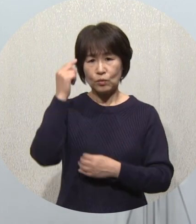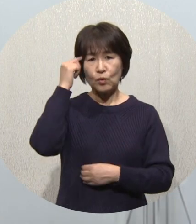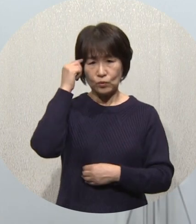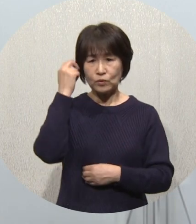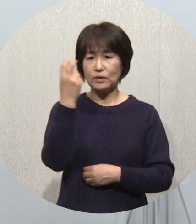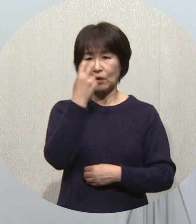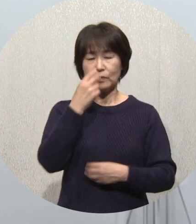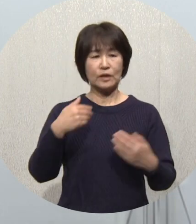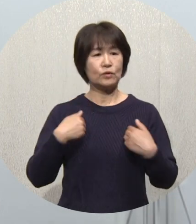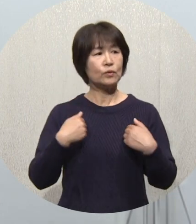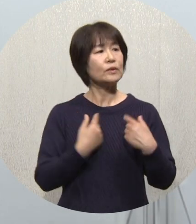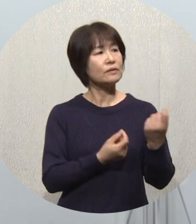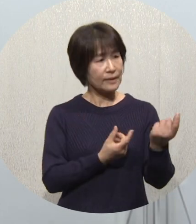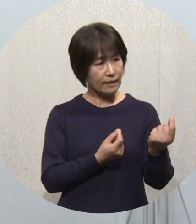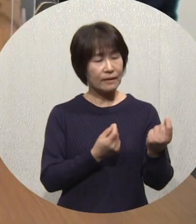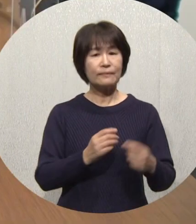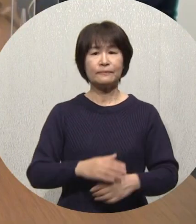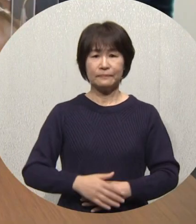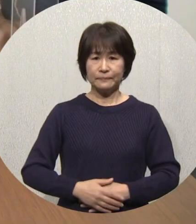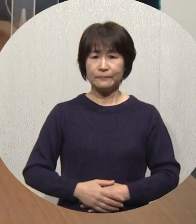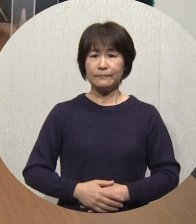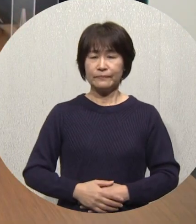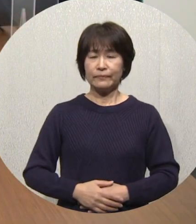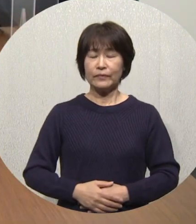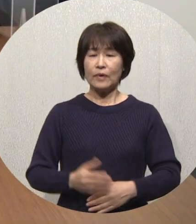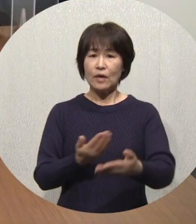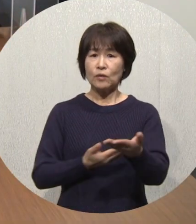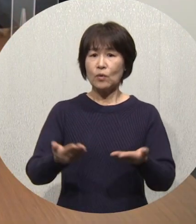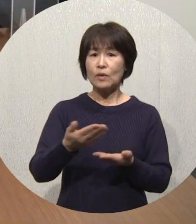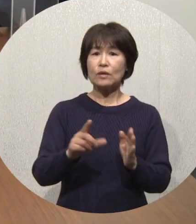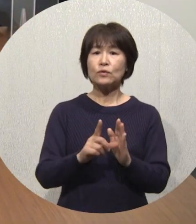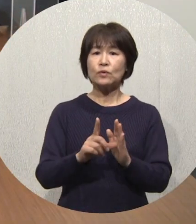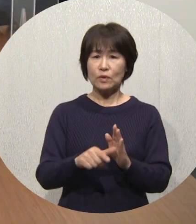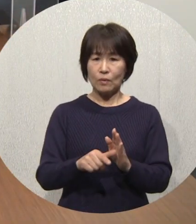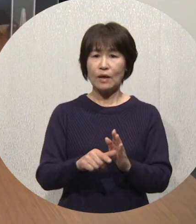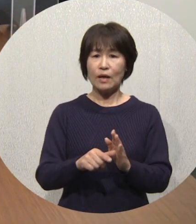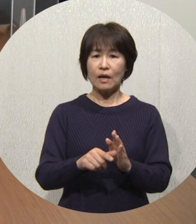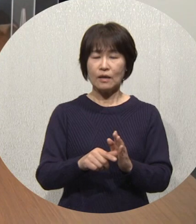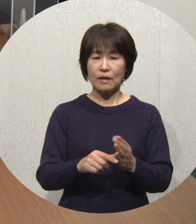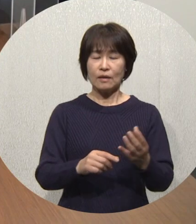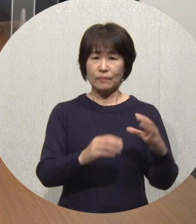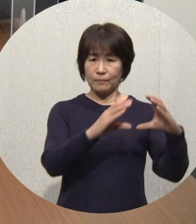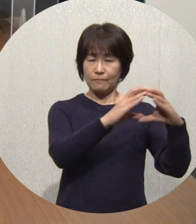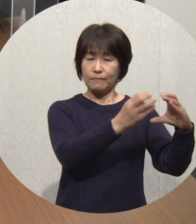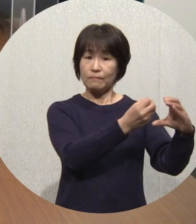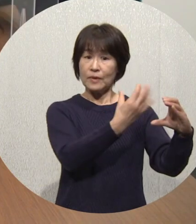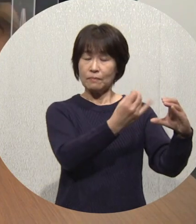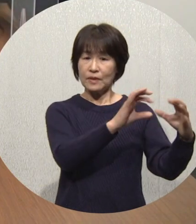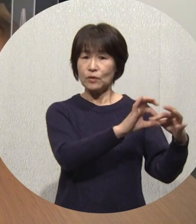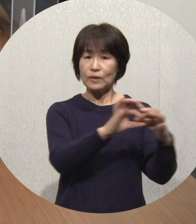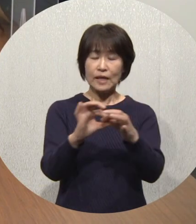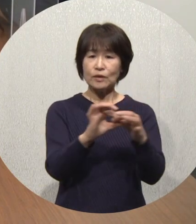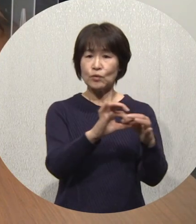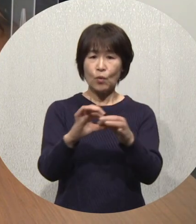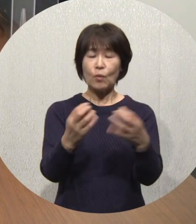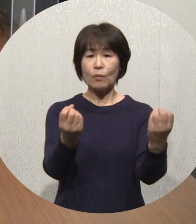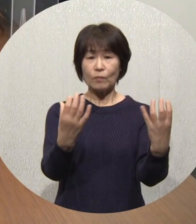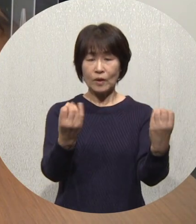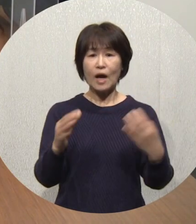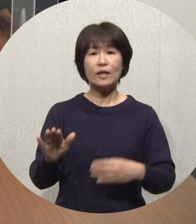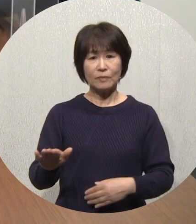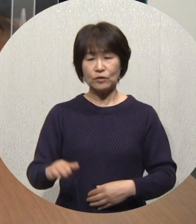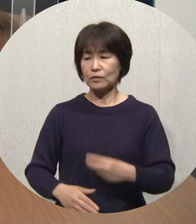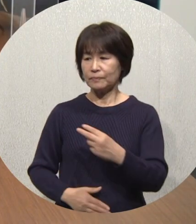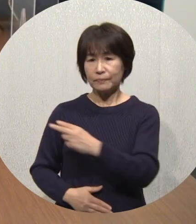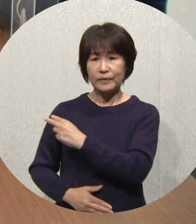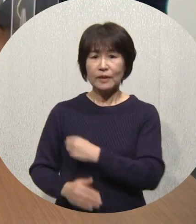ょうから、これもチェックですね。 はい、交換する際にはですね、こういった連動型といいまして、一つの感知器が鳴るとです